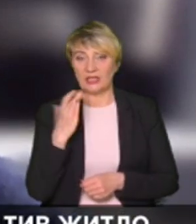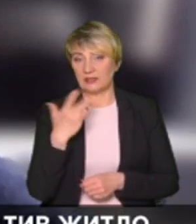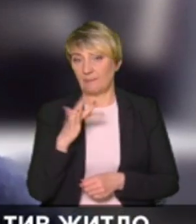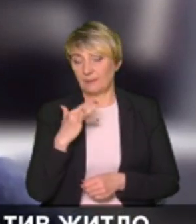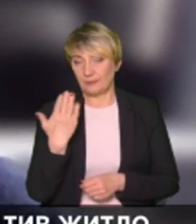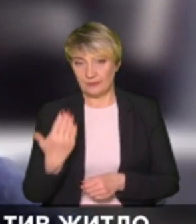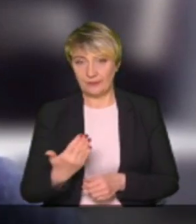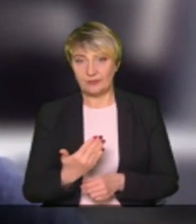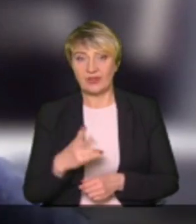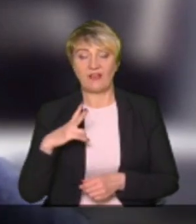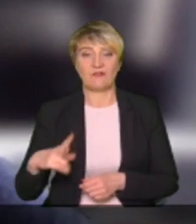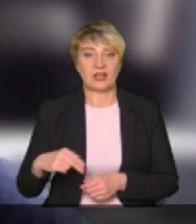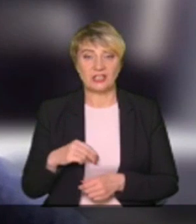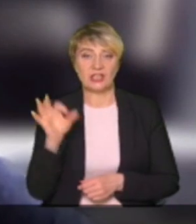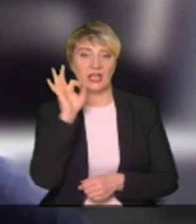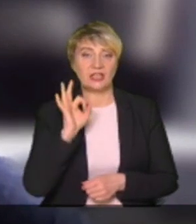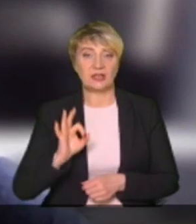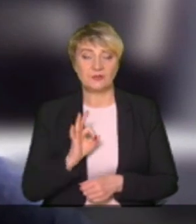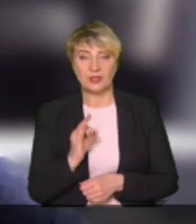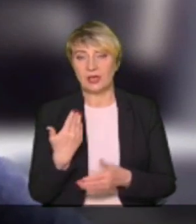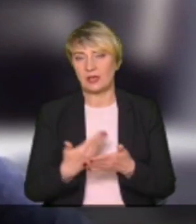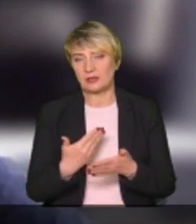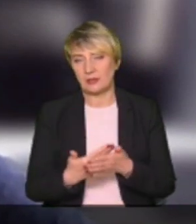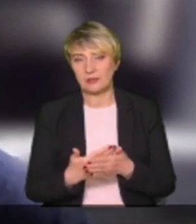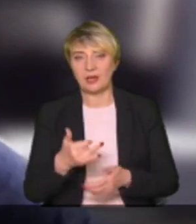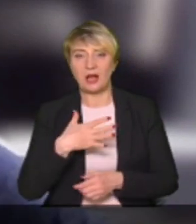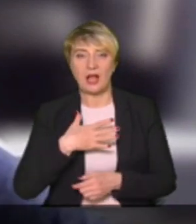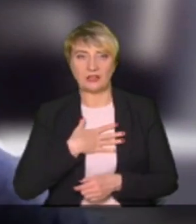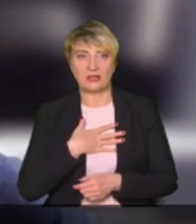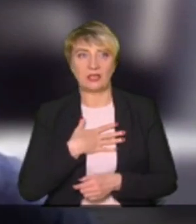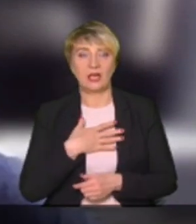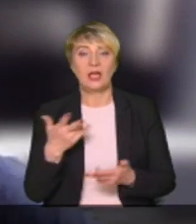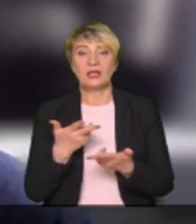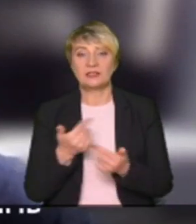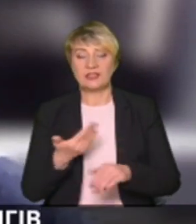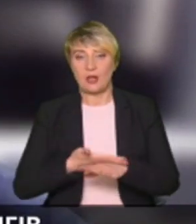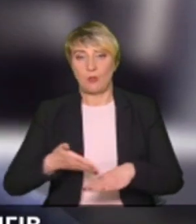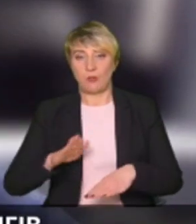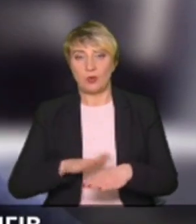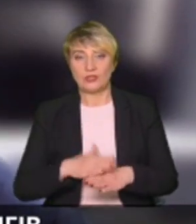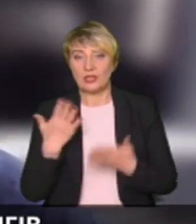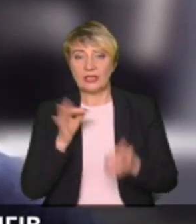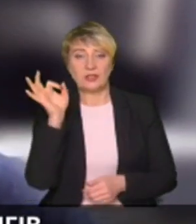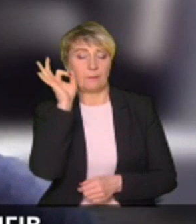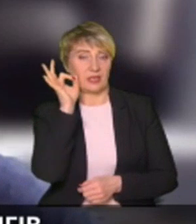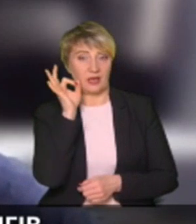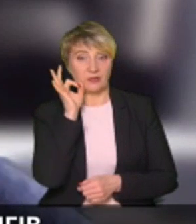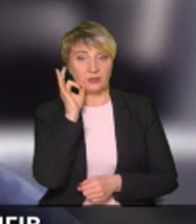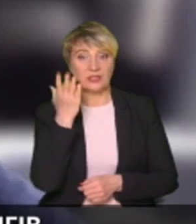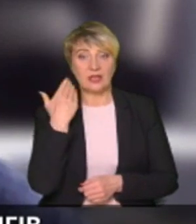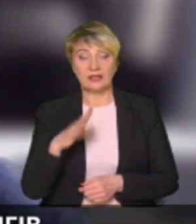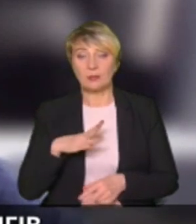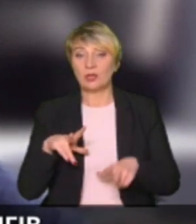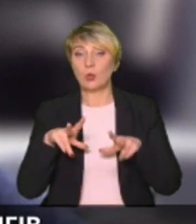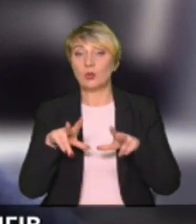і Франція, і Німеччина, і навіть, по-моєму, Канада, ну і, звісно, Польща. Потім, якщо ви пригадуєте, колись гарантом